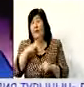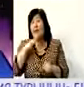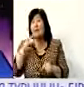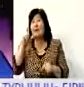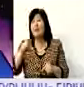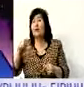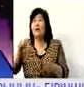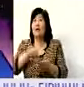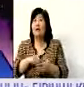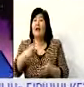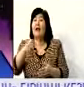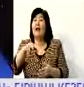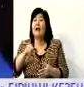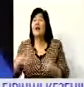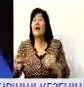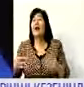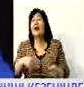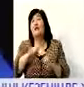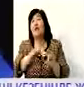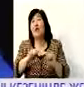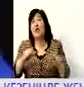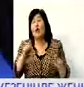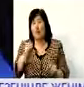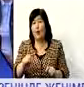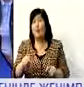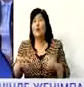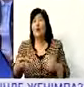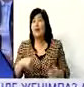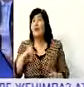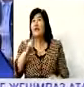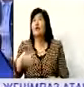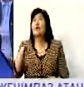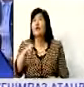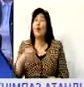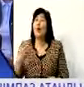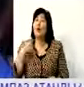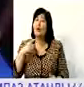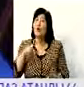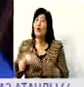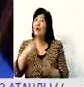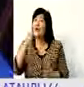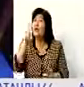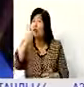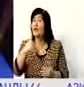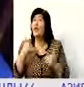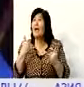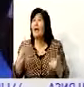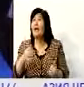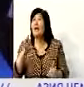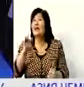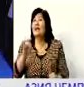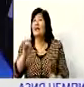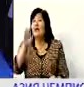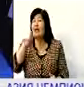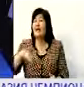қатысуымен өтетін гала-концертте марапатталады. Сондай-ақ бұл кеште Кеңес Дүйсекеевтің Қызылорда қаласының 200 жылдығына арналған «Сыр ел» атты